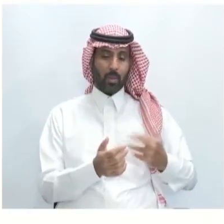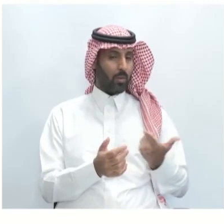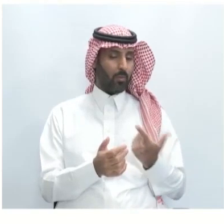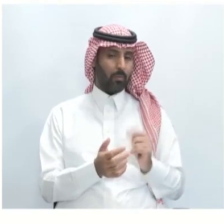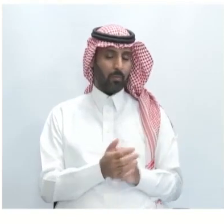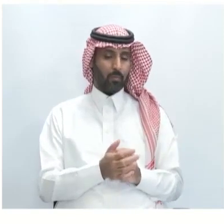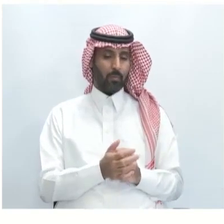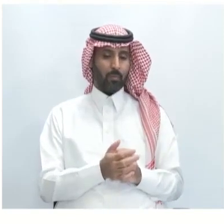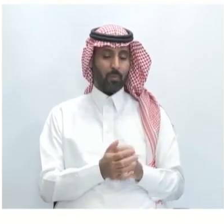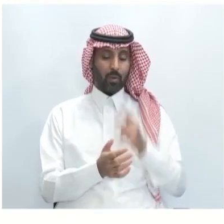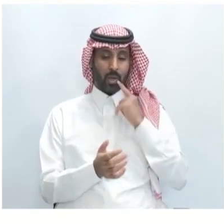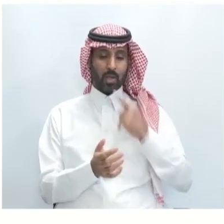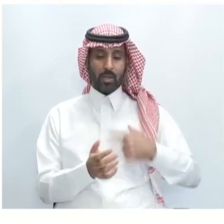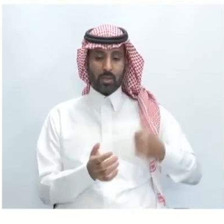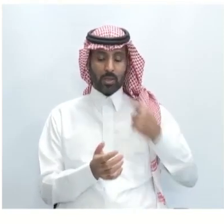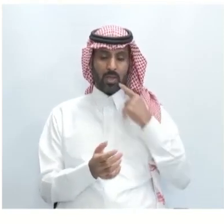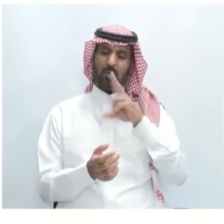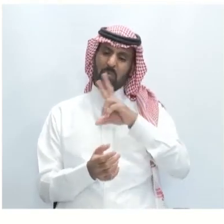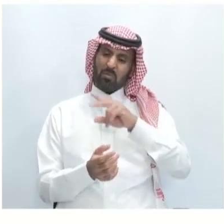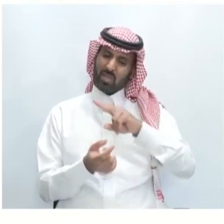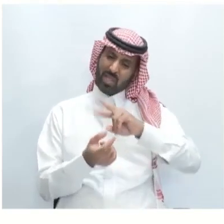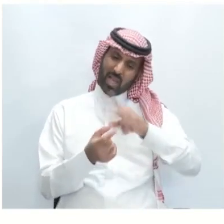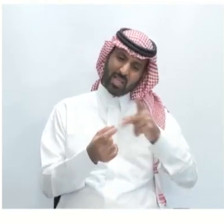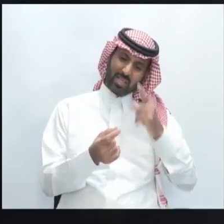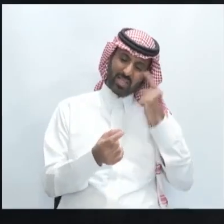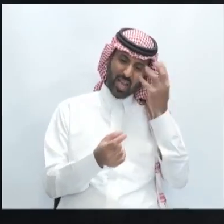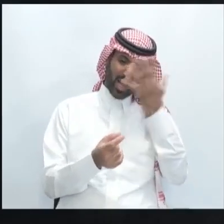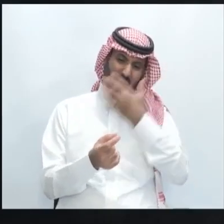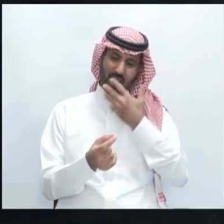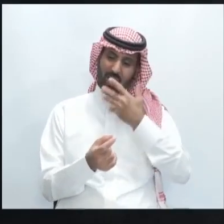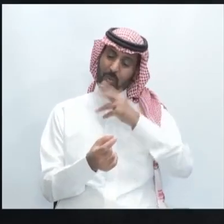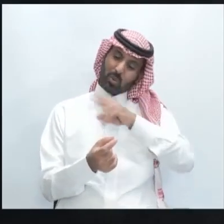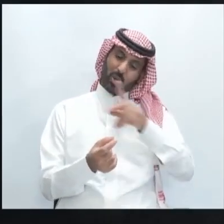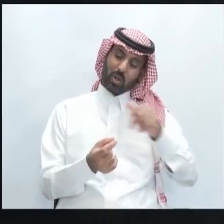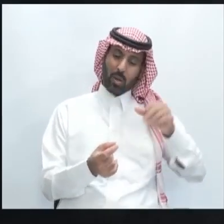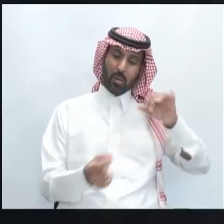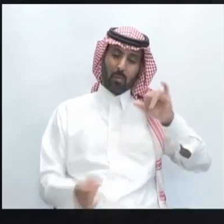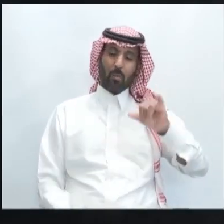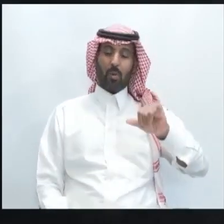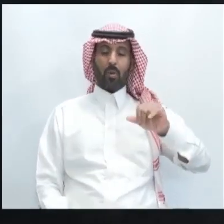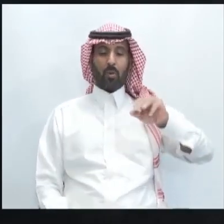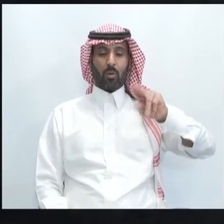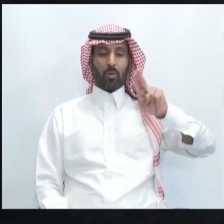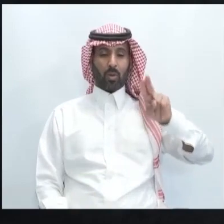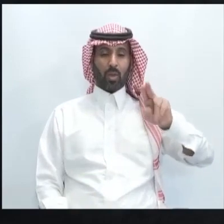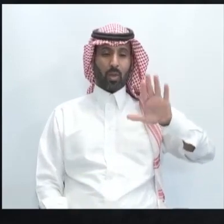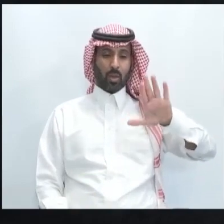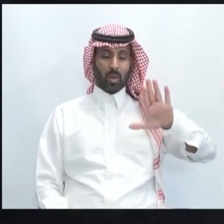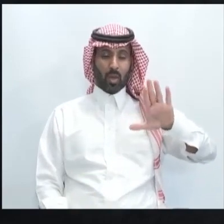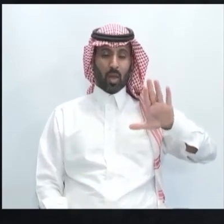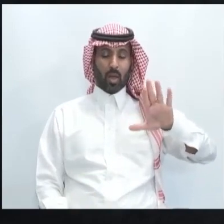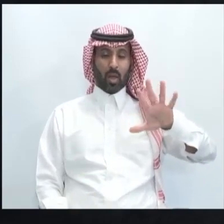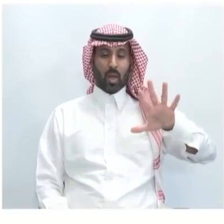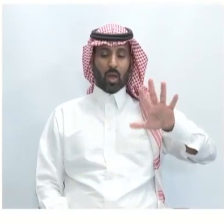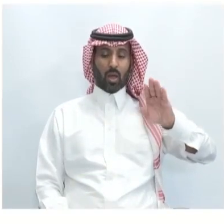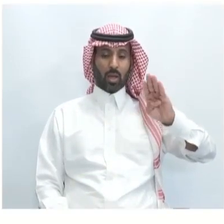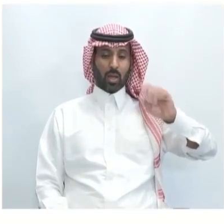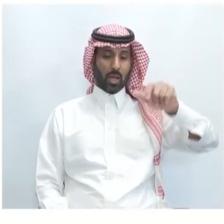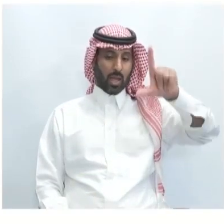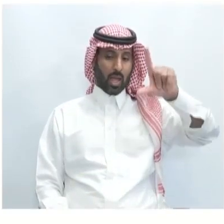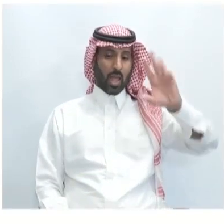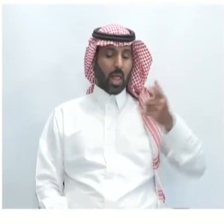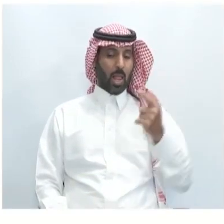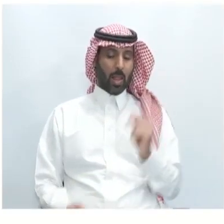نسميه نسميه متشكل اذا المتشكل هل هو متشكل بنائي هو متشكل ضوئي هل هو متشكل هندسي